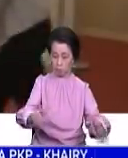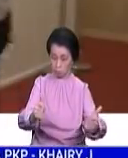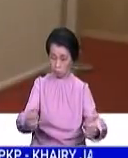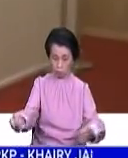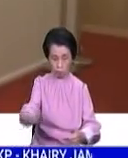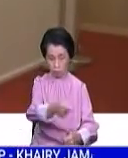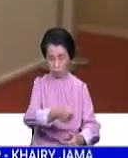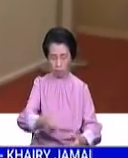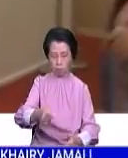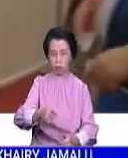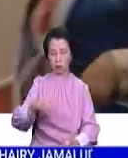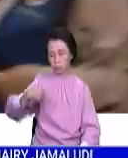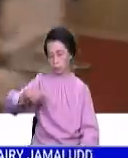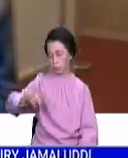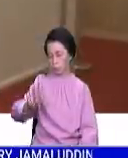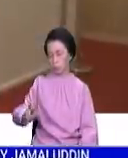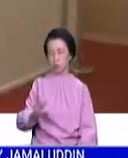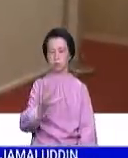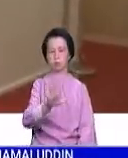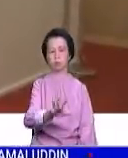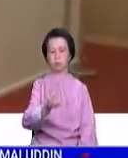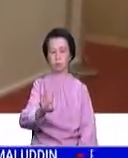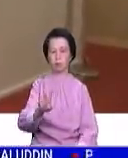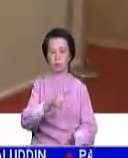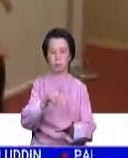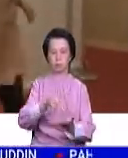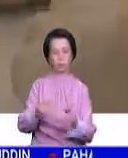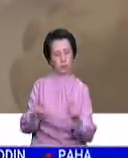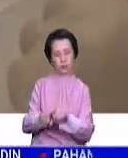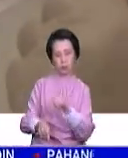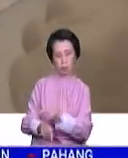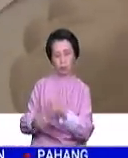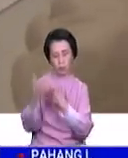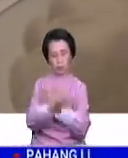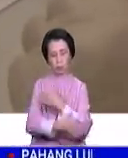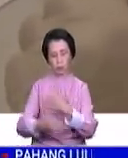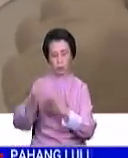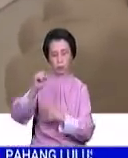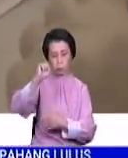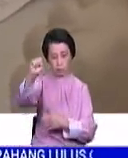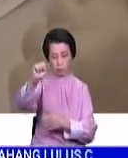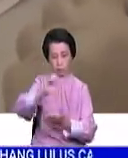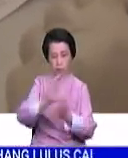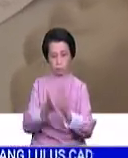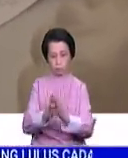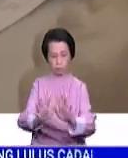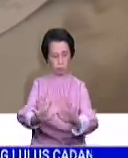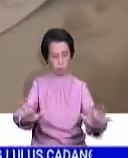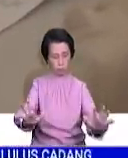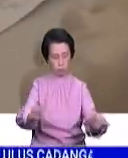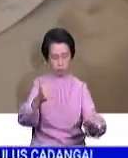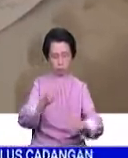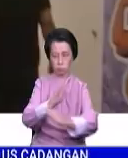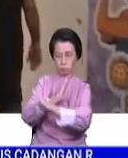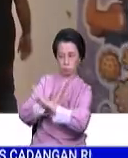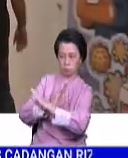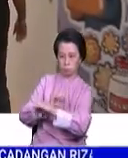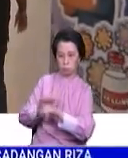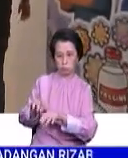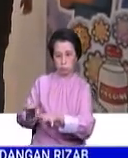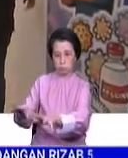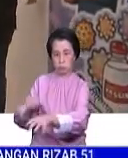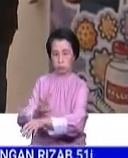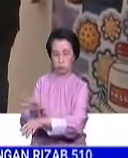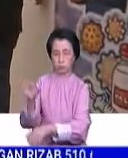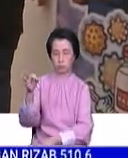harapan, PPV ini antara 54 pusat seumpama di seluruh negeri yang menjadi benteng untuk membendung penularan